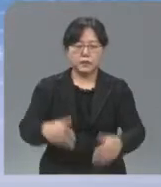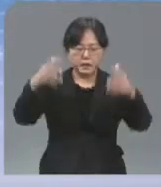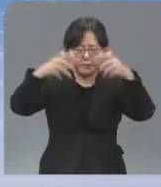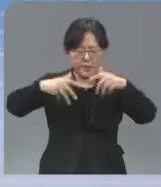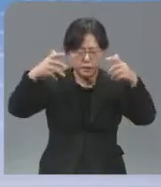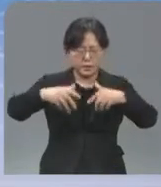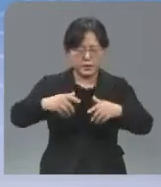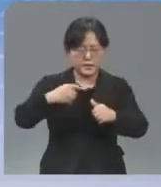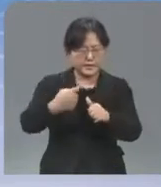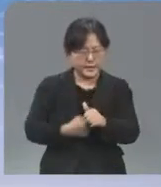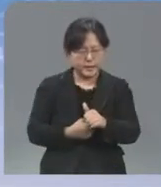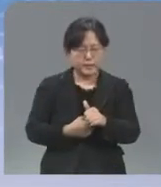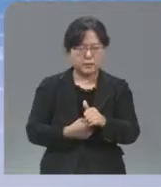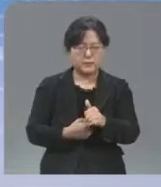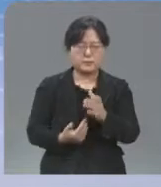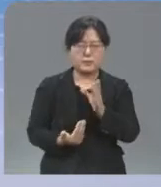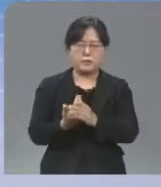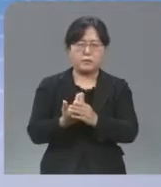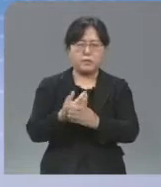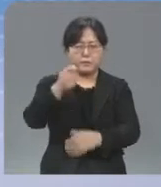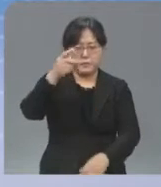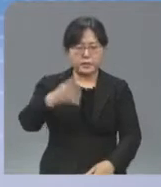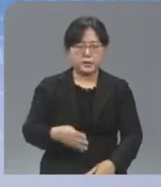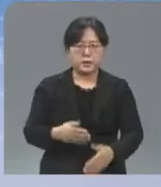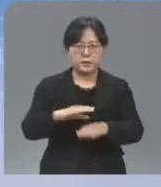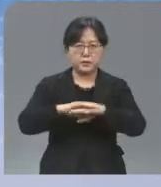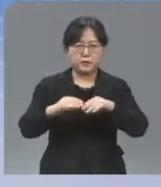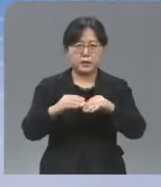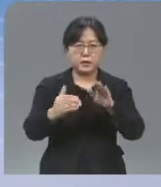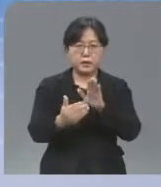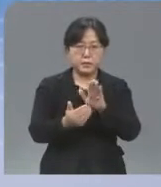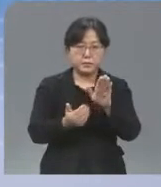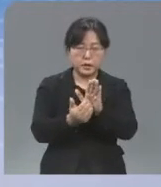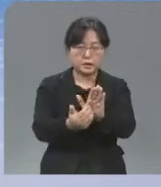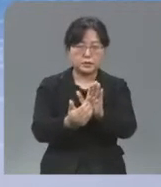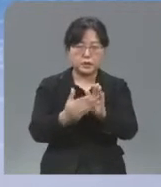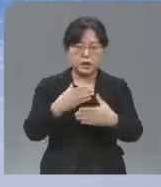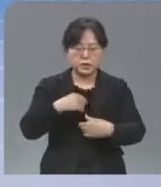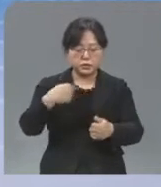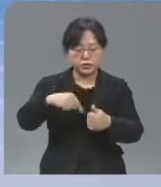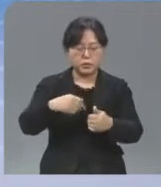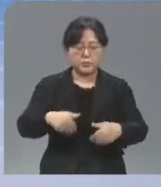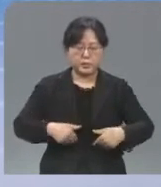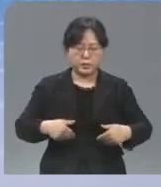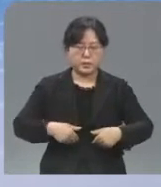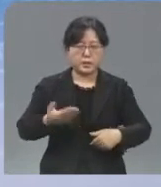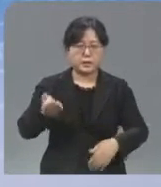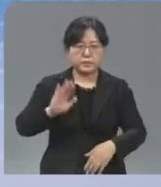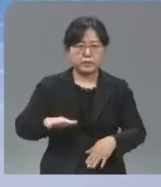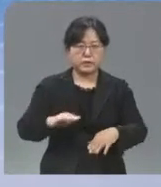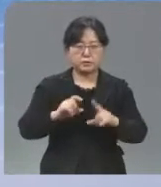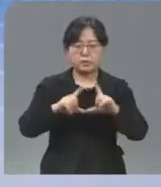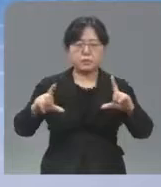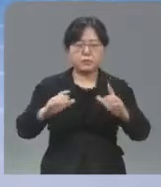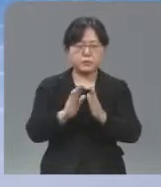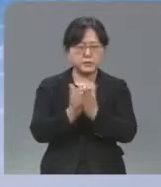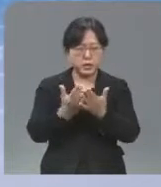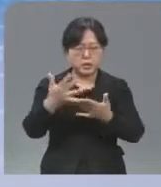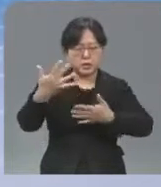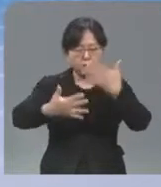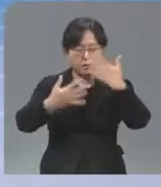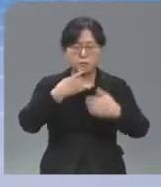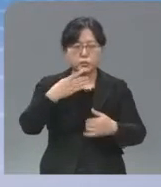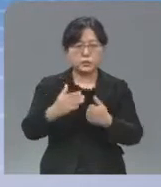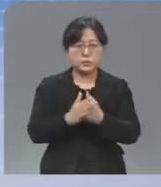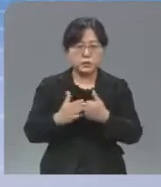집중호우 등 자연재해가 빈번해지면서 이에 대비하는 안전교육 필요성은 커지고 있지만 대부분 책이나 영상 자료에 의존하다